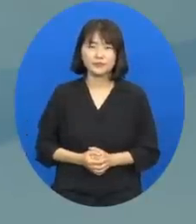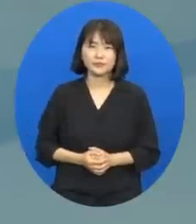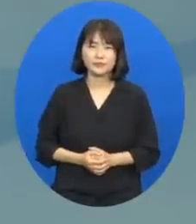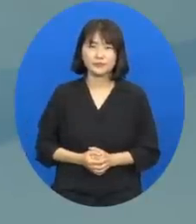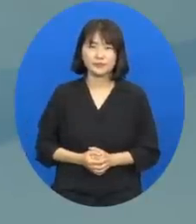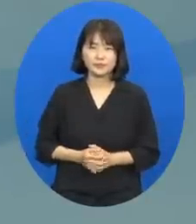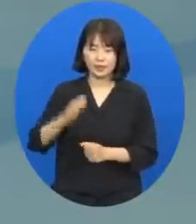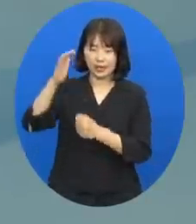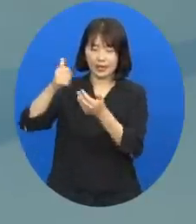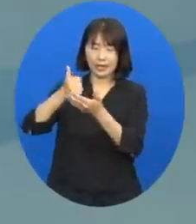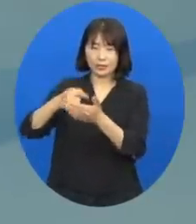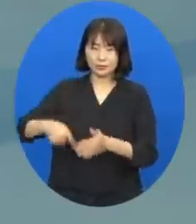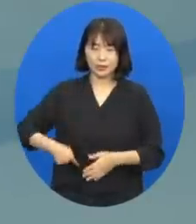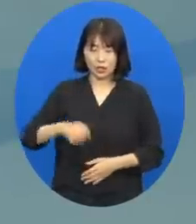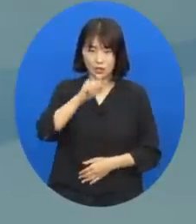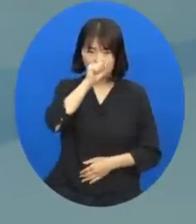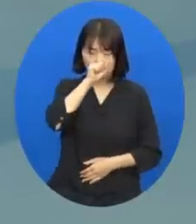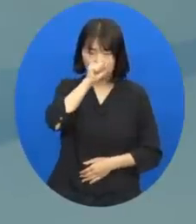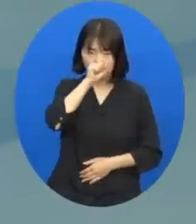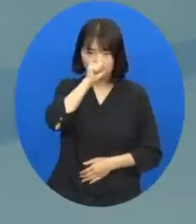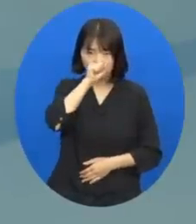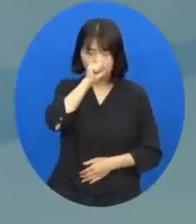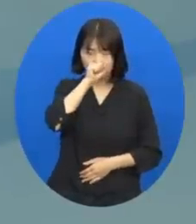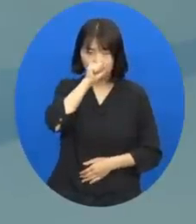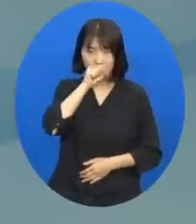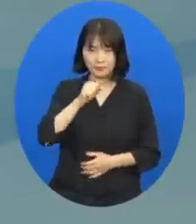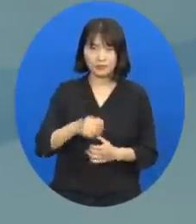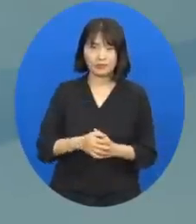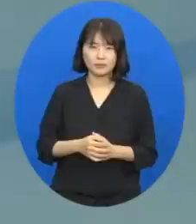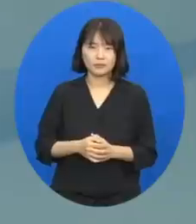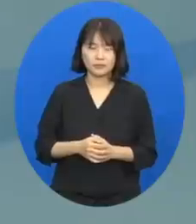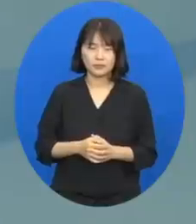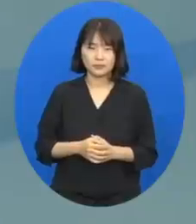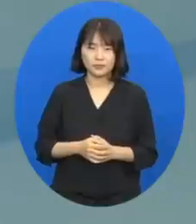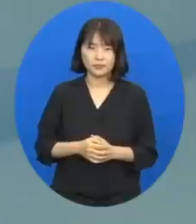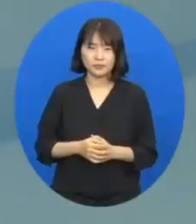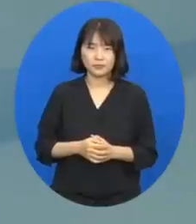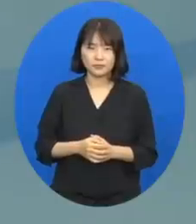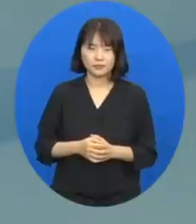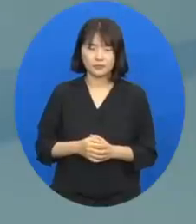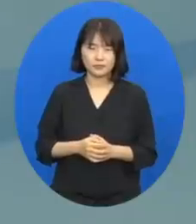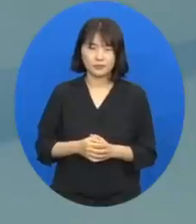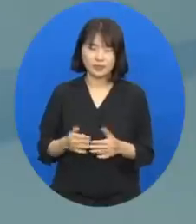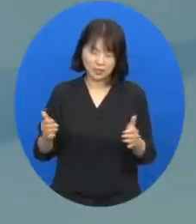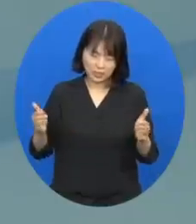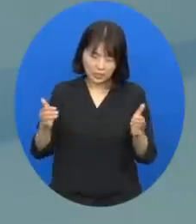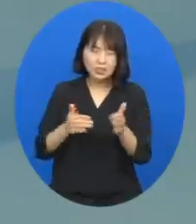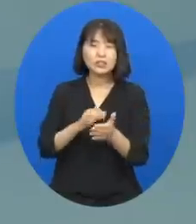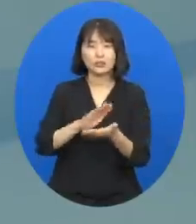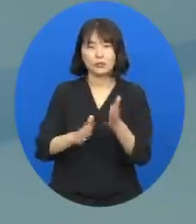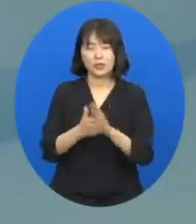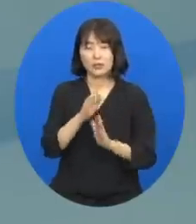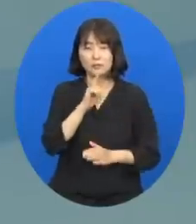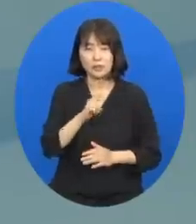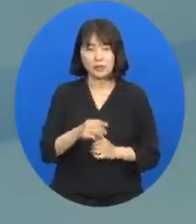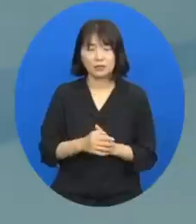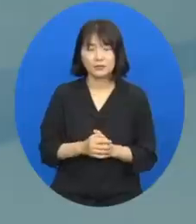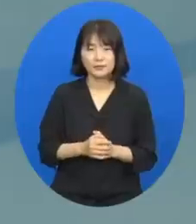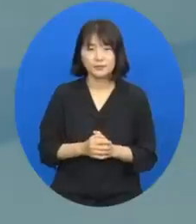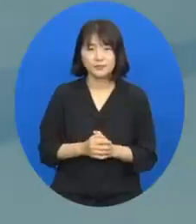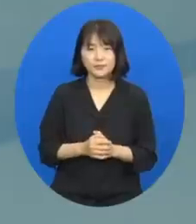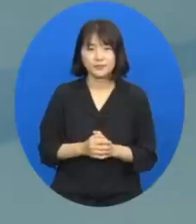그분의 선하심과 인자하심이 안다미 없다는 거죠 시편 7 13패 를 쓰나 4 b 2 c 셈을